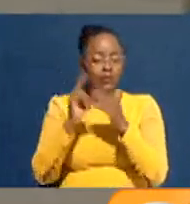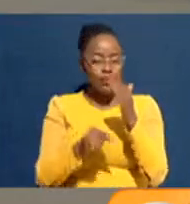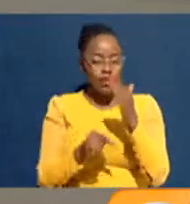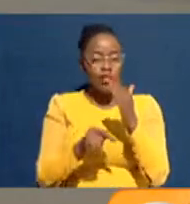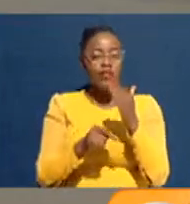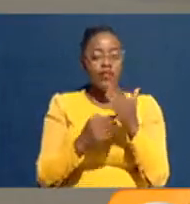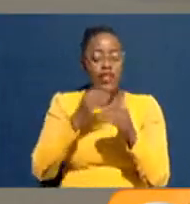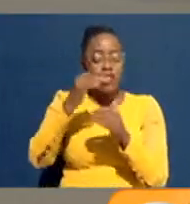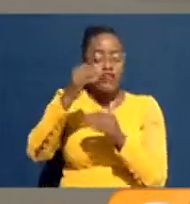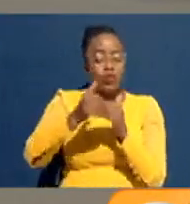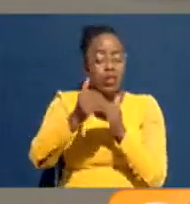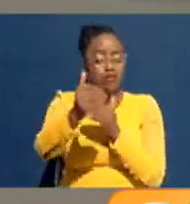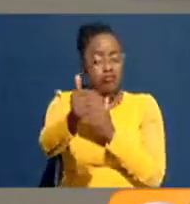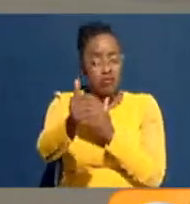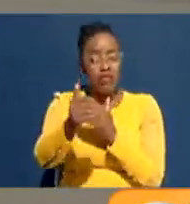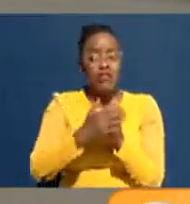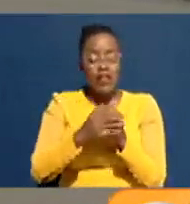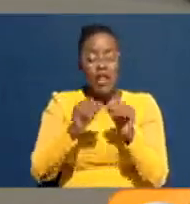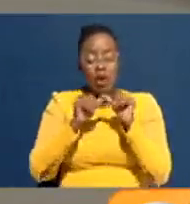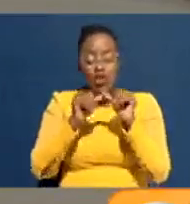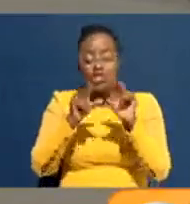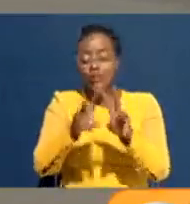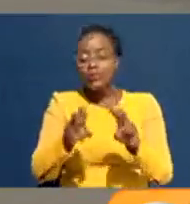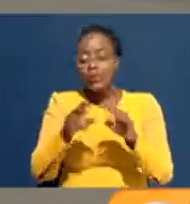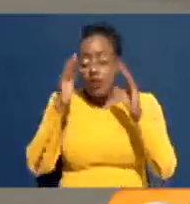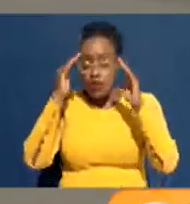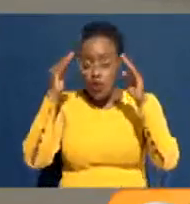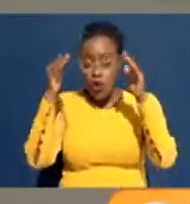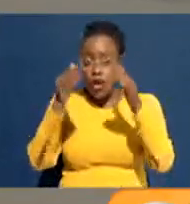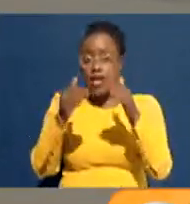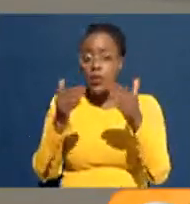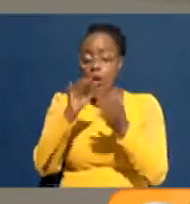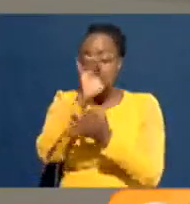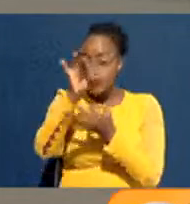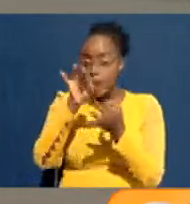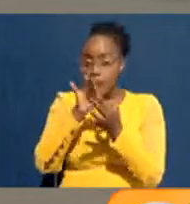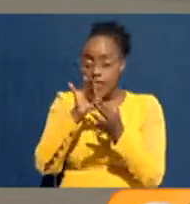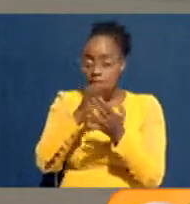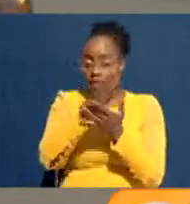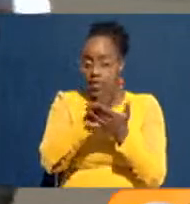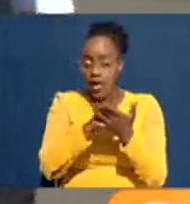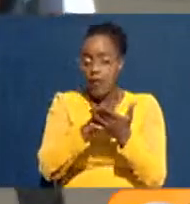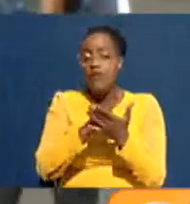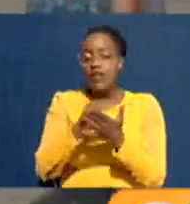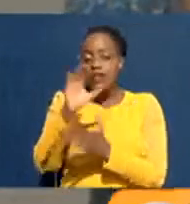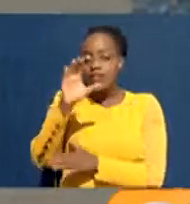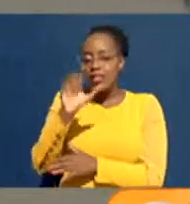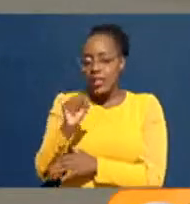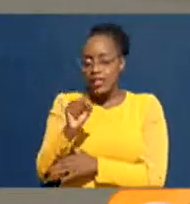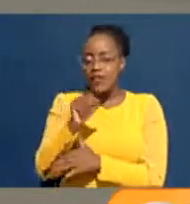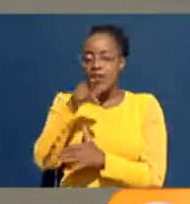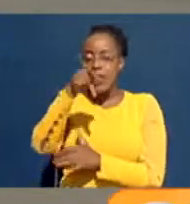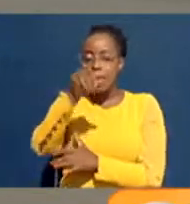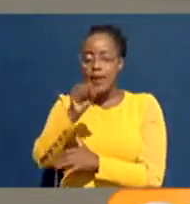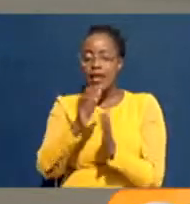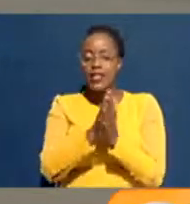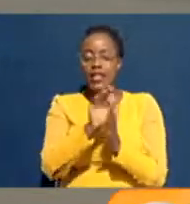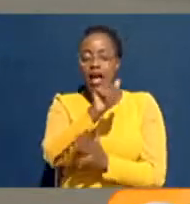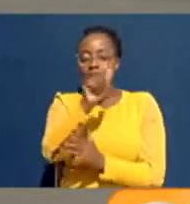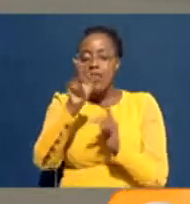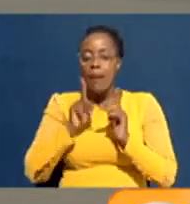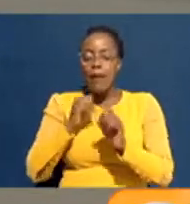katika siku zijazo kurunzi itaendelea kuelekezwa hasa katika baadhi ya mawaziri, makatibu na wale